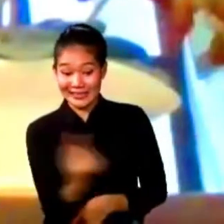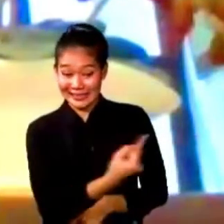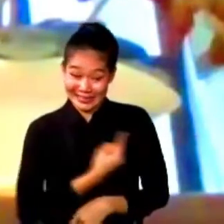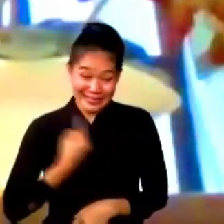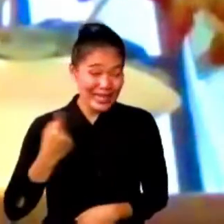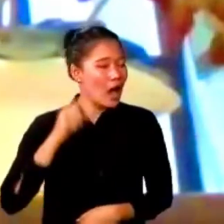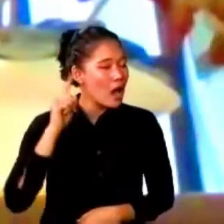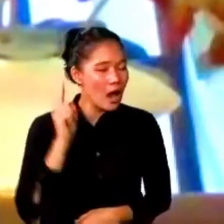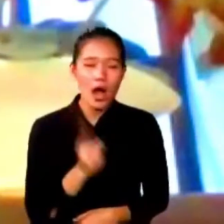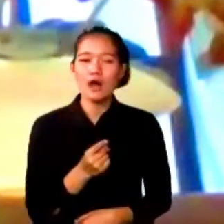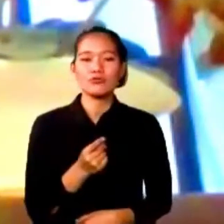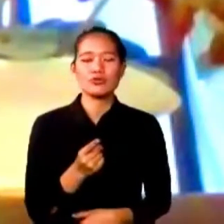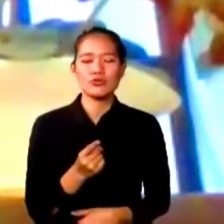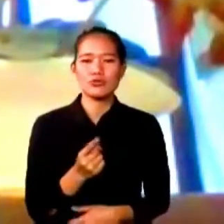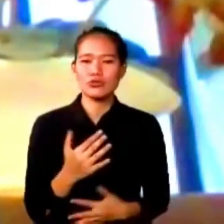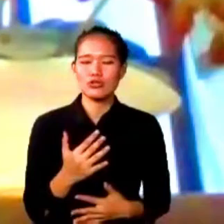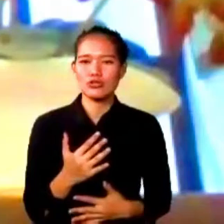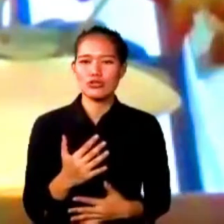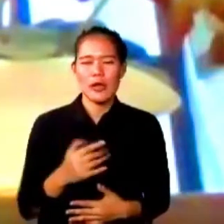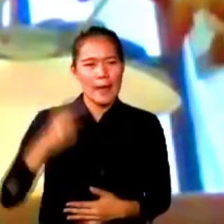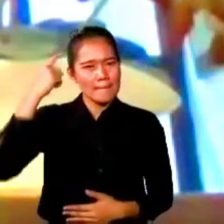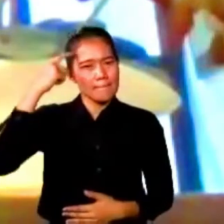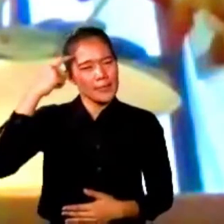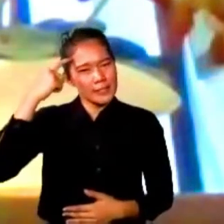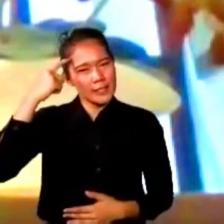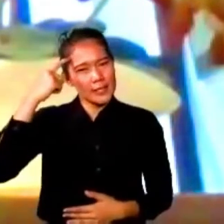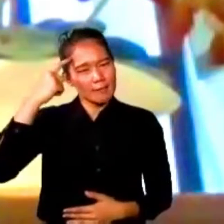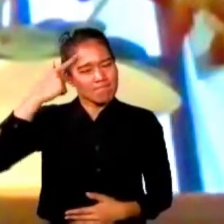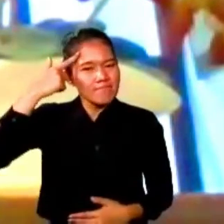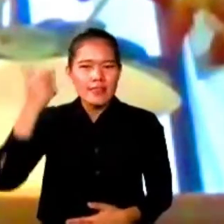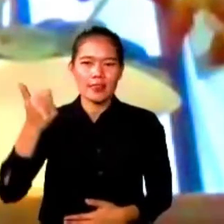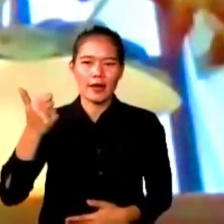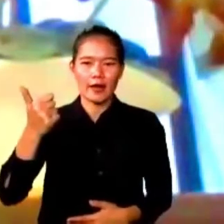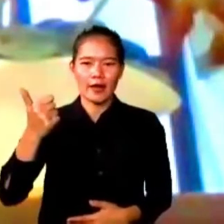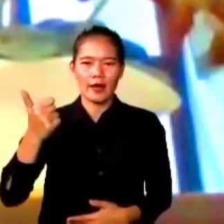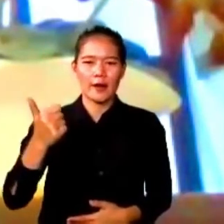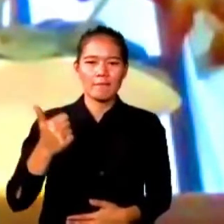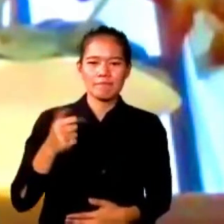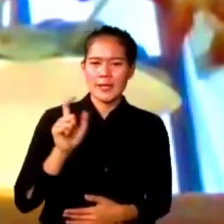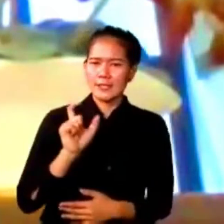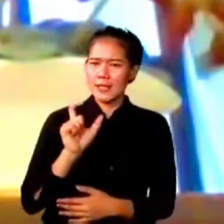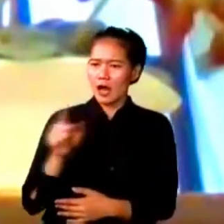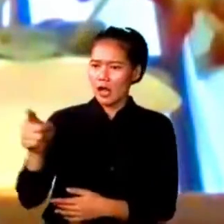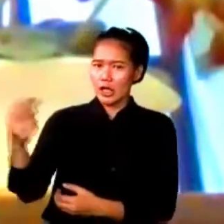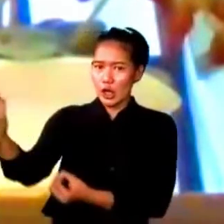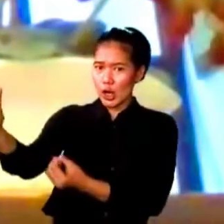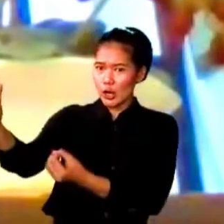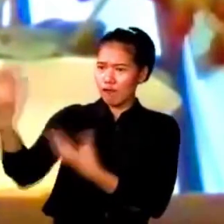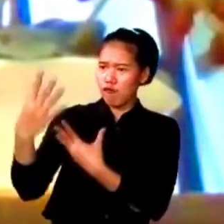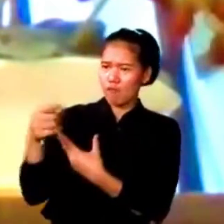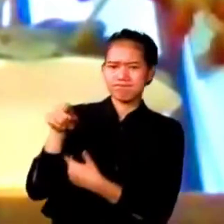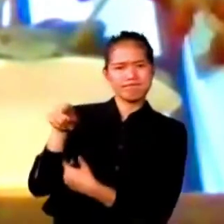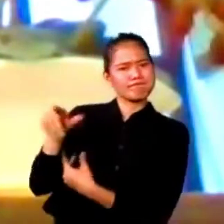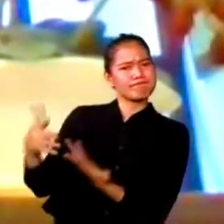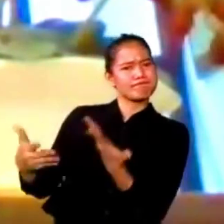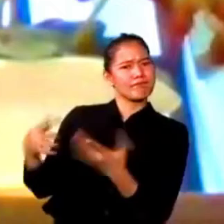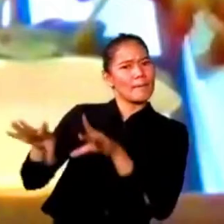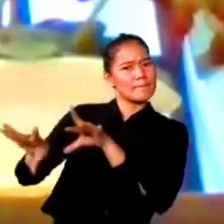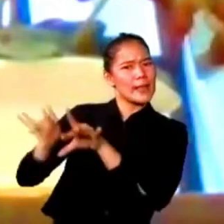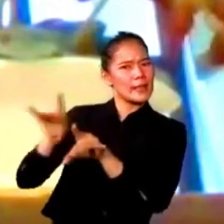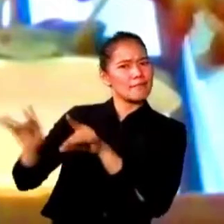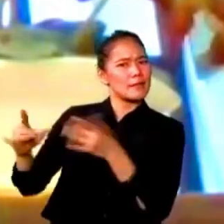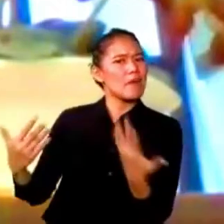semakin eh dewasa dan juga cerdas jadi dalam respon R yang apapun informasi yang